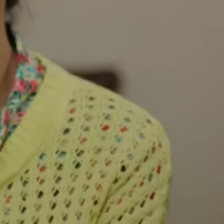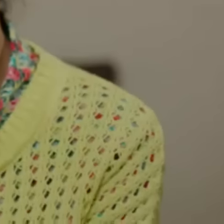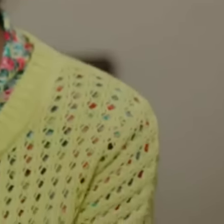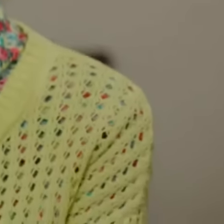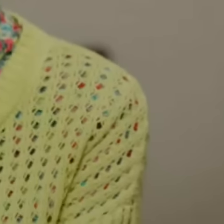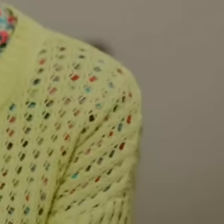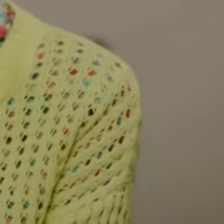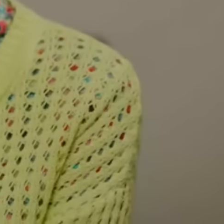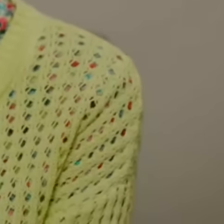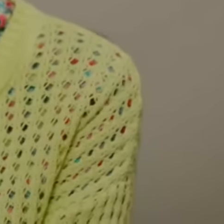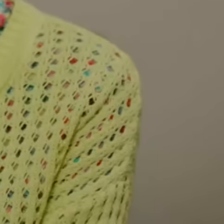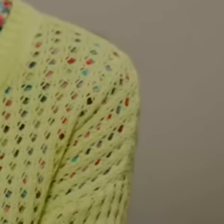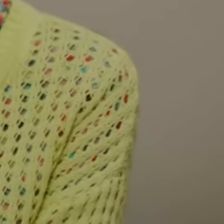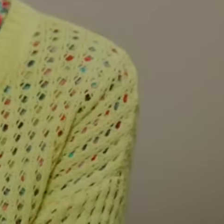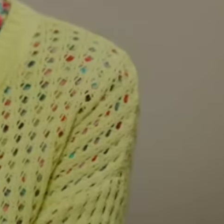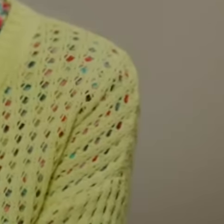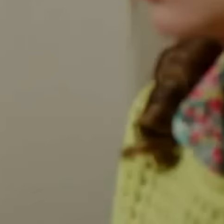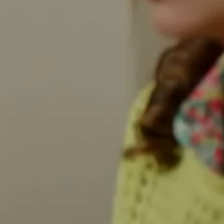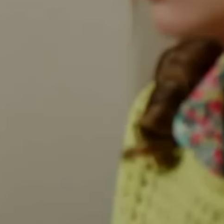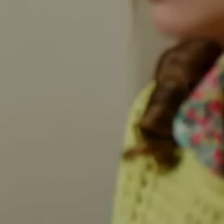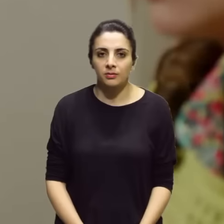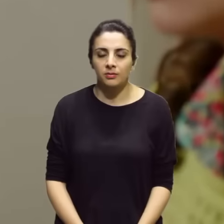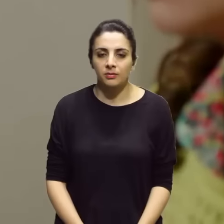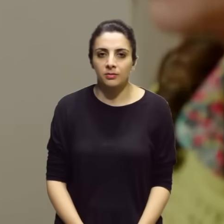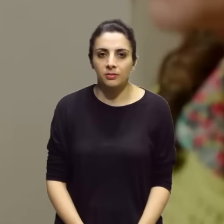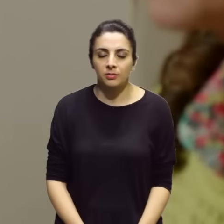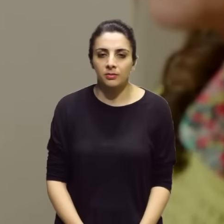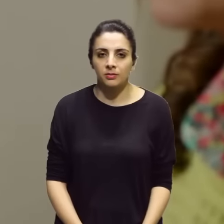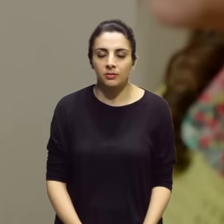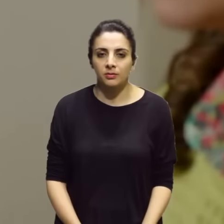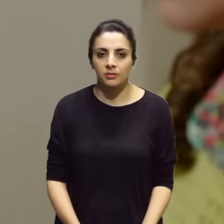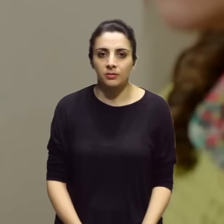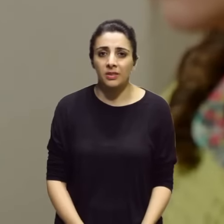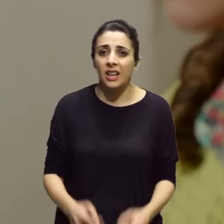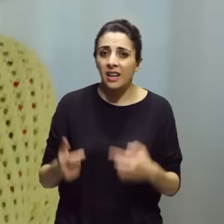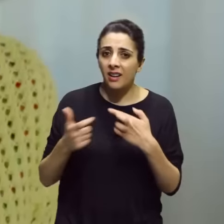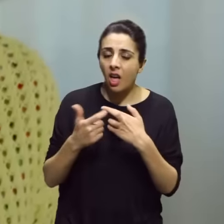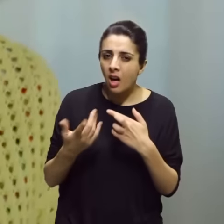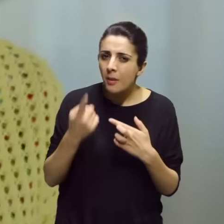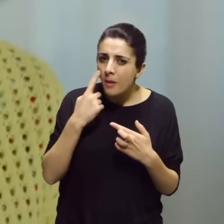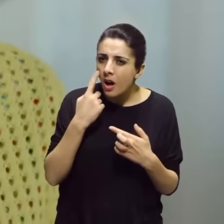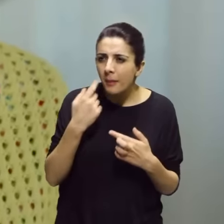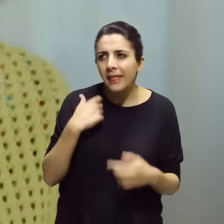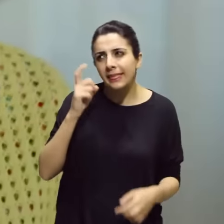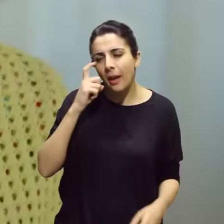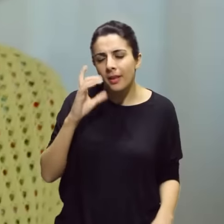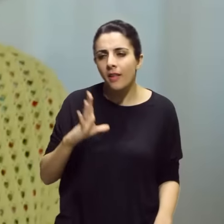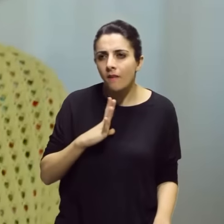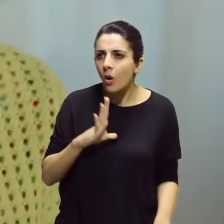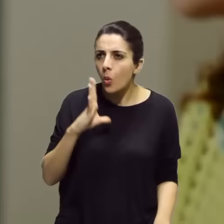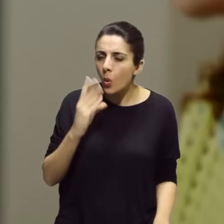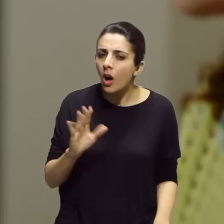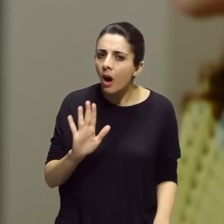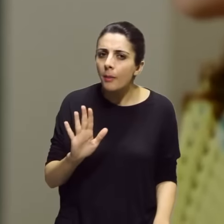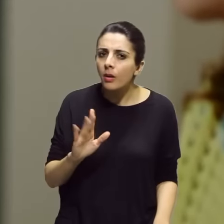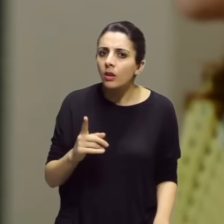önünde oturuyor. Ağlamaklı, dudaklarını büzmüş, gözleri kıpırtılı. Ayşem yanında Reyhan, bekliyor. Bak, az çok tahmin edebiliyorum neler olduğunu